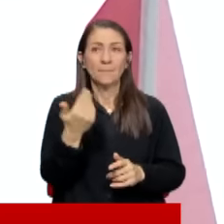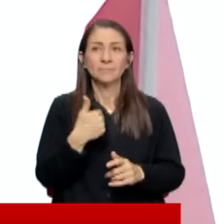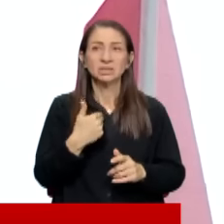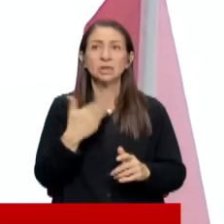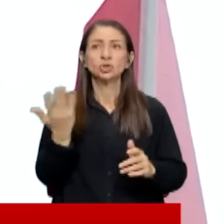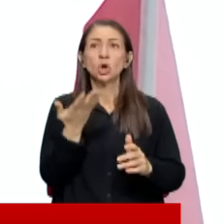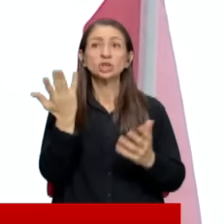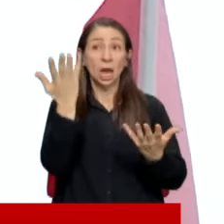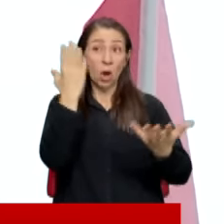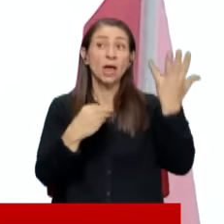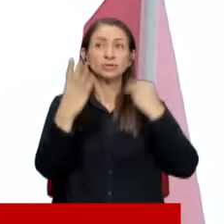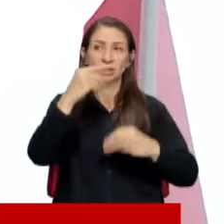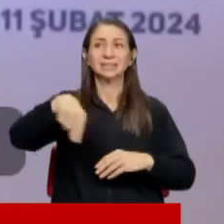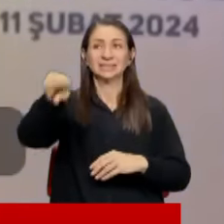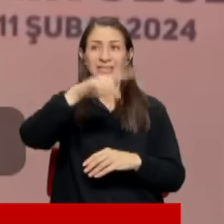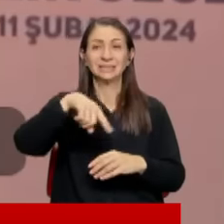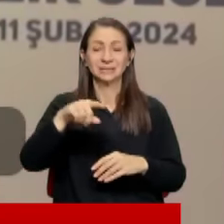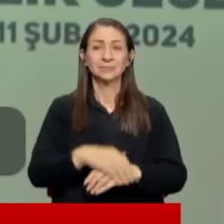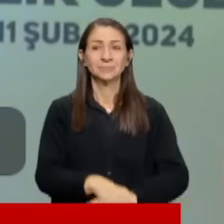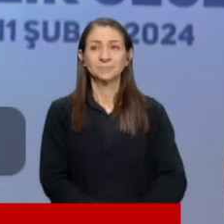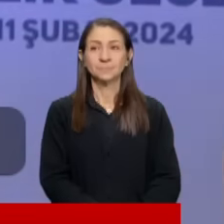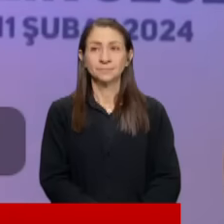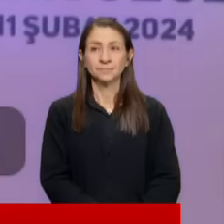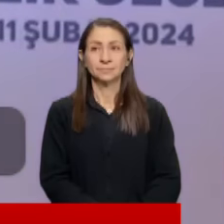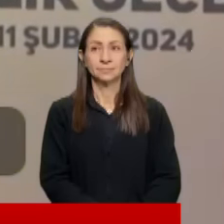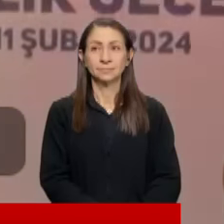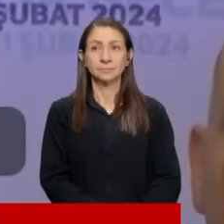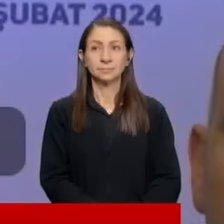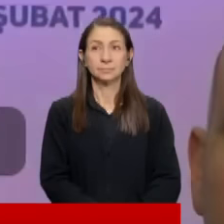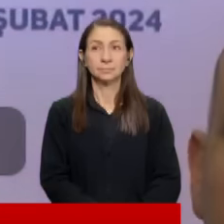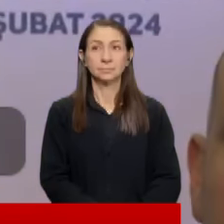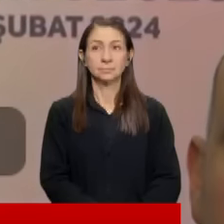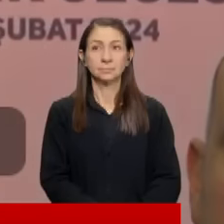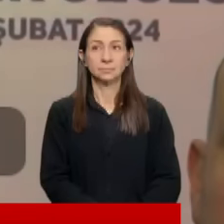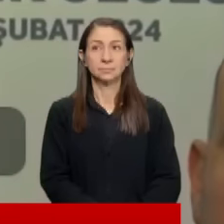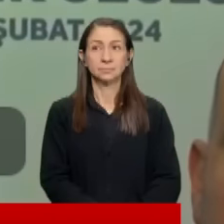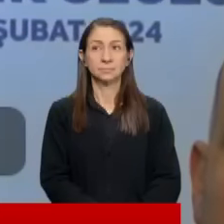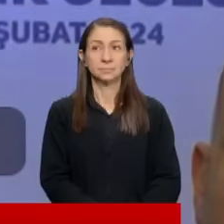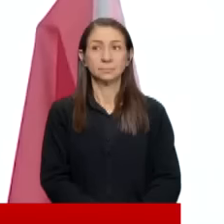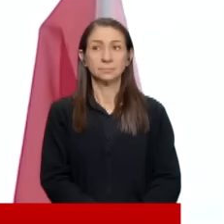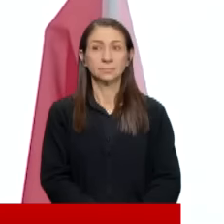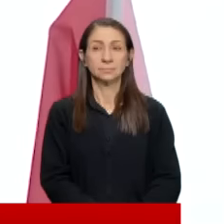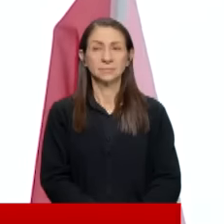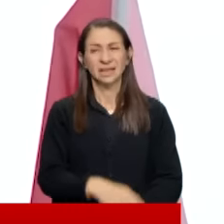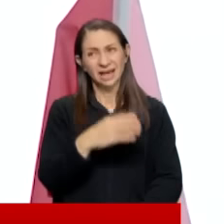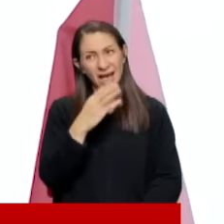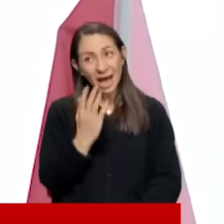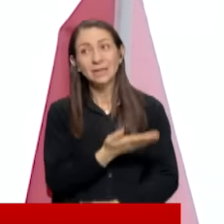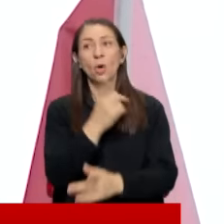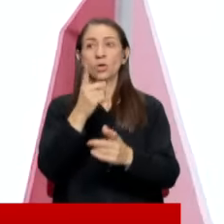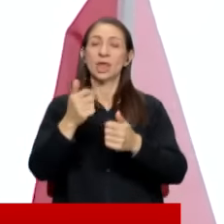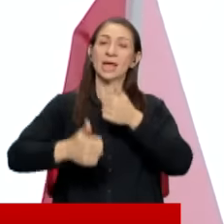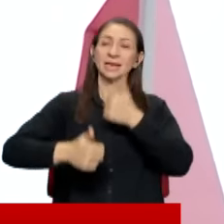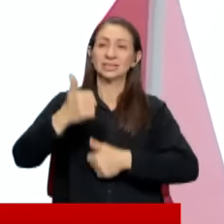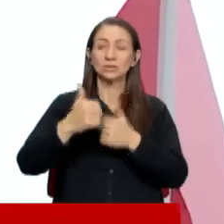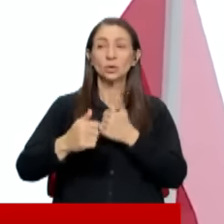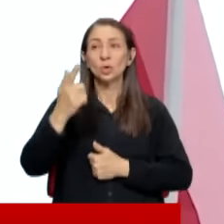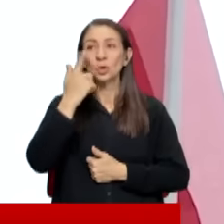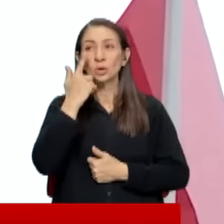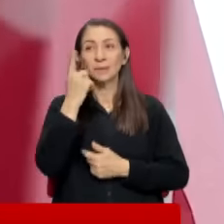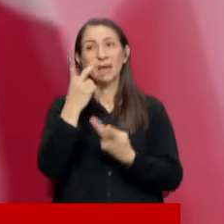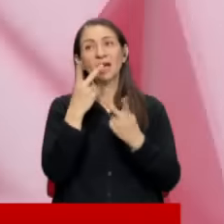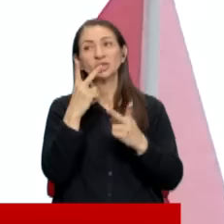bizden çok şey öğrenecekler. Biz hizmetin kralını yaparız. En güzelini yaparız. Hadi onunla da yarışın da hükümet